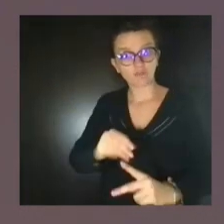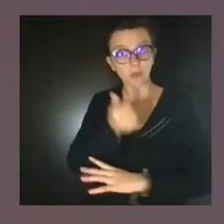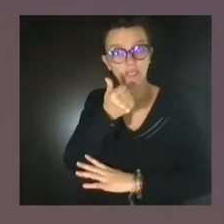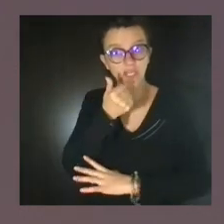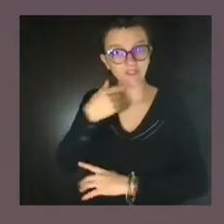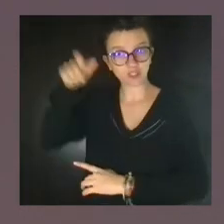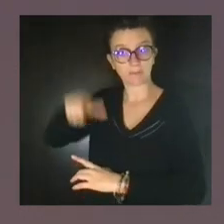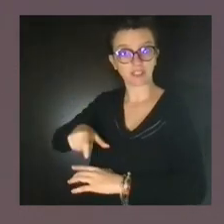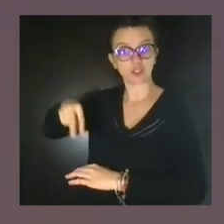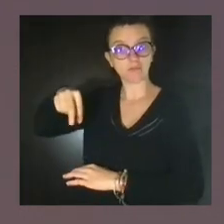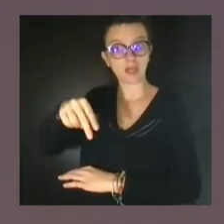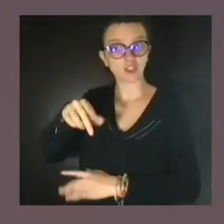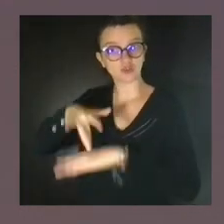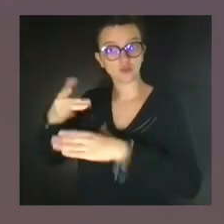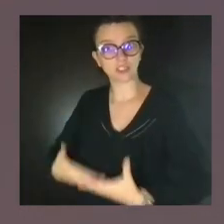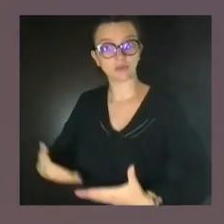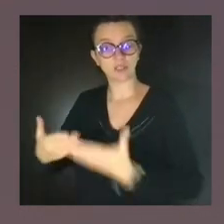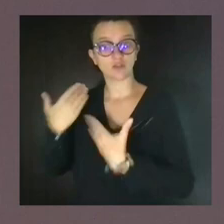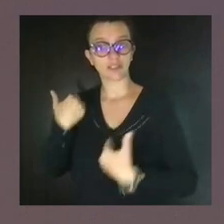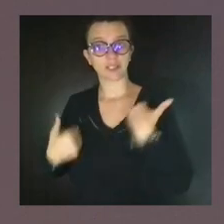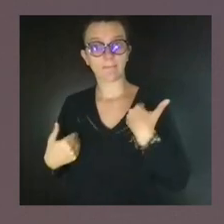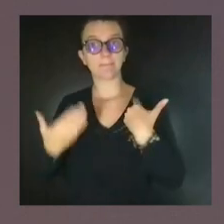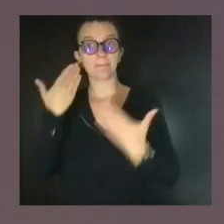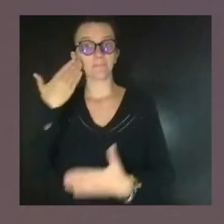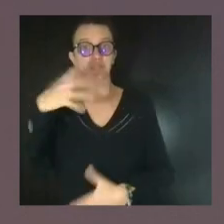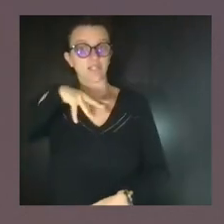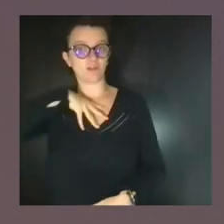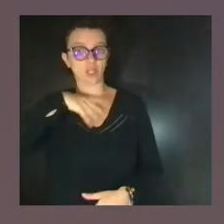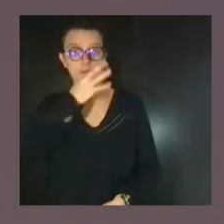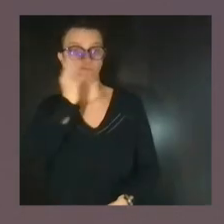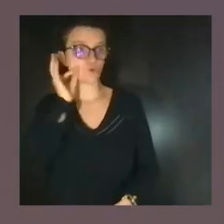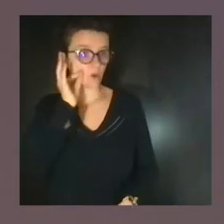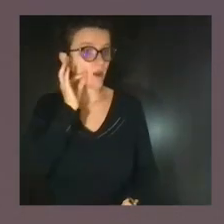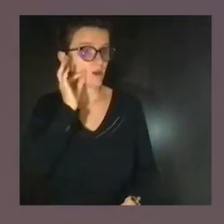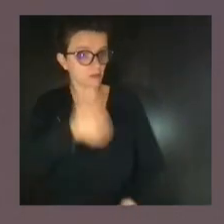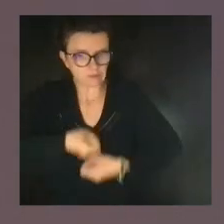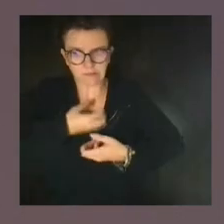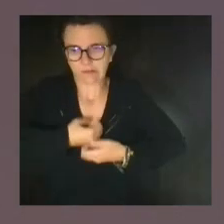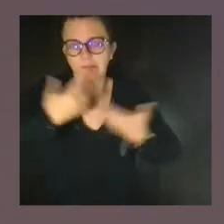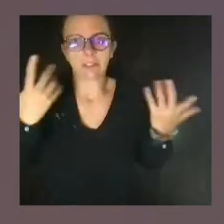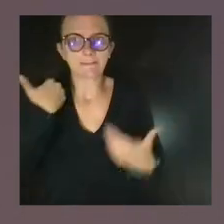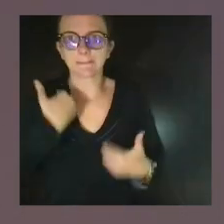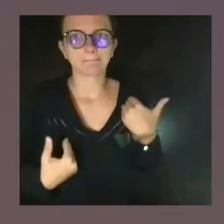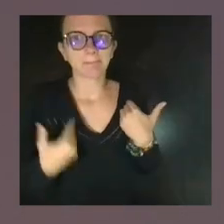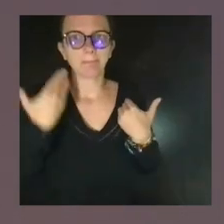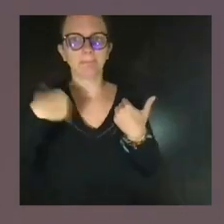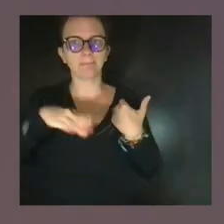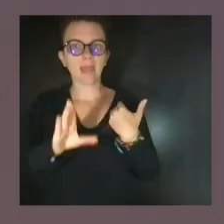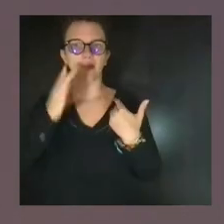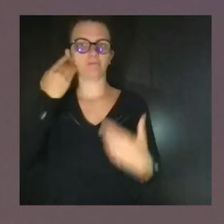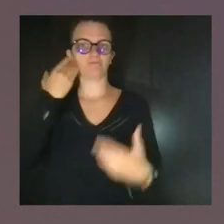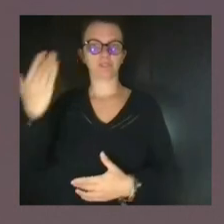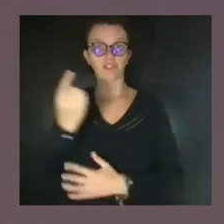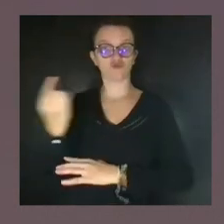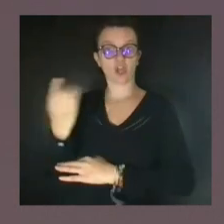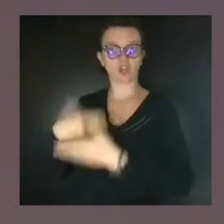Un avocat qui est muet, quand il fait sa plaidoirie, il est très handicapé. Par contre, s'il vit seul sur une île déserte, il ne l'est plus. Donc